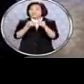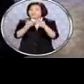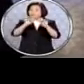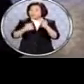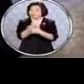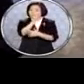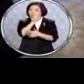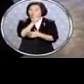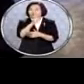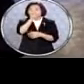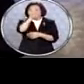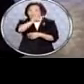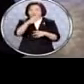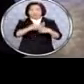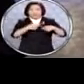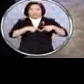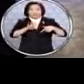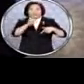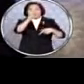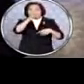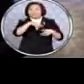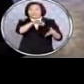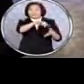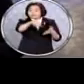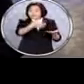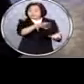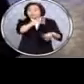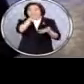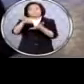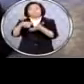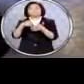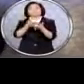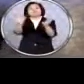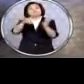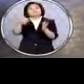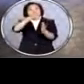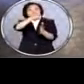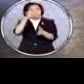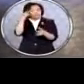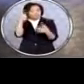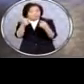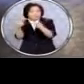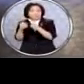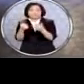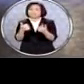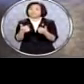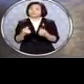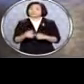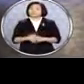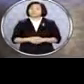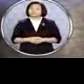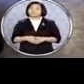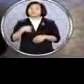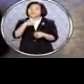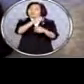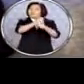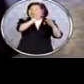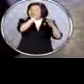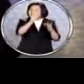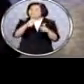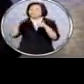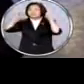来让我们大家一起来建立台湾共识吗？我想请问马总统跟宋主席，你们赞不赞成透过